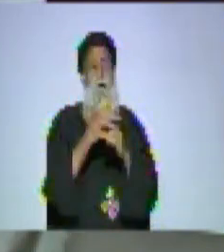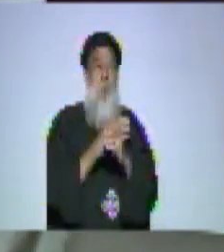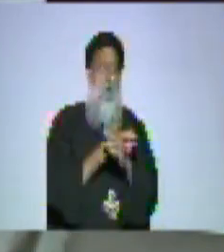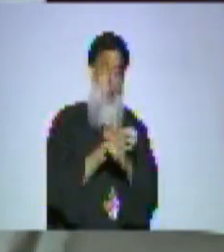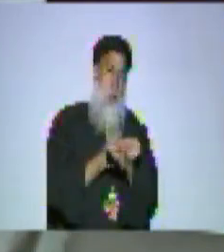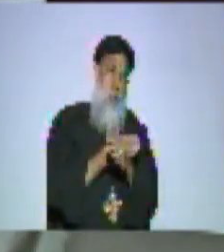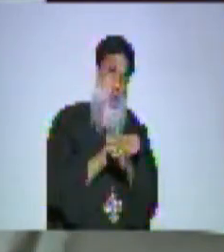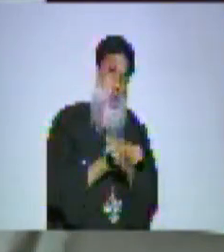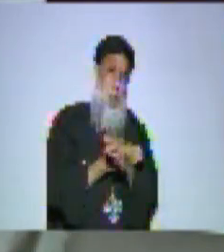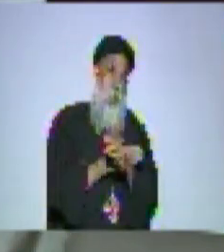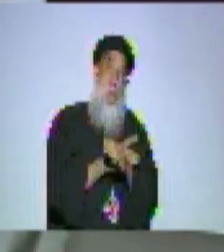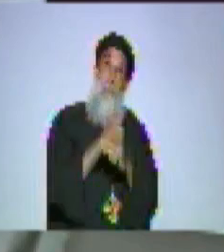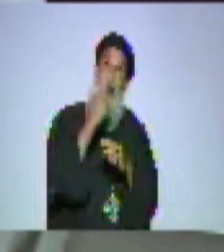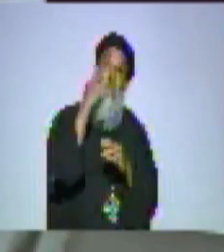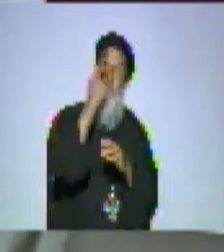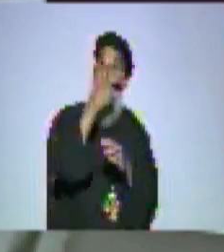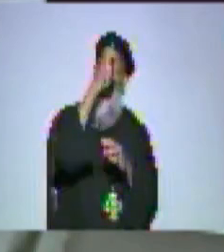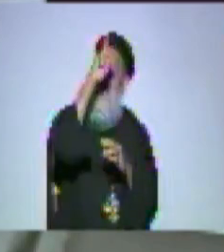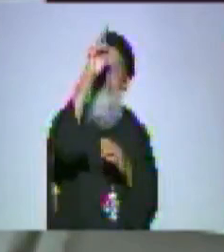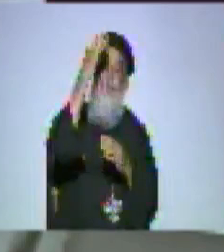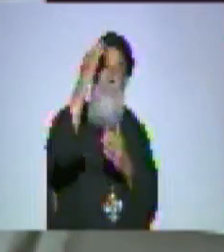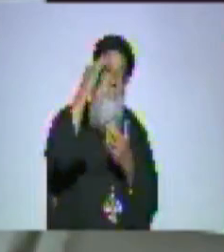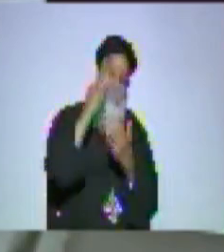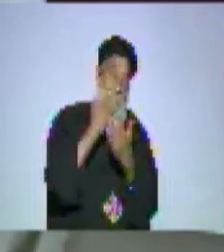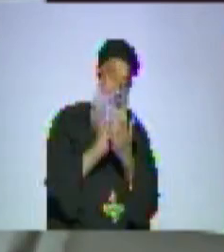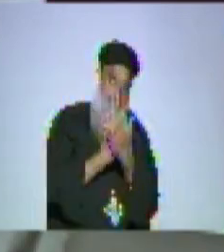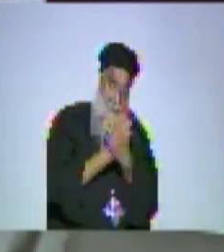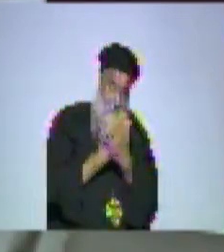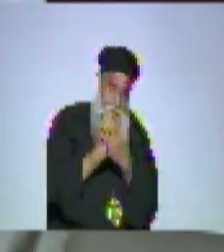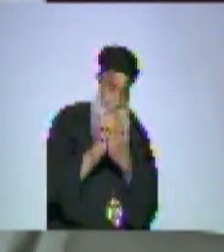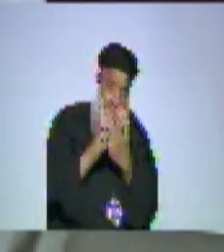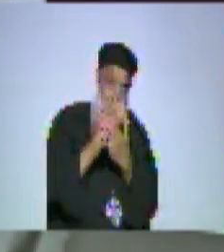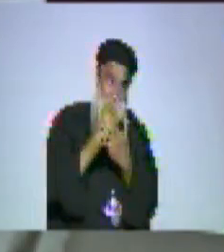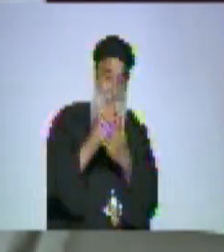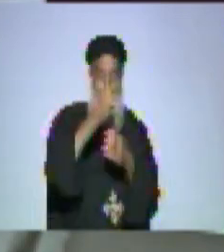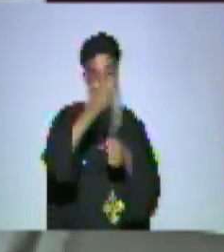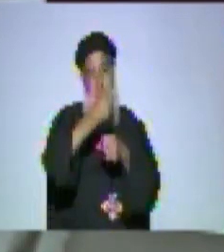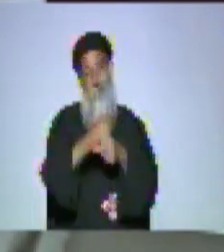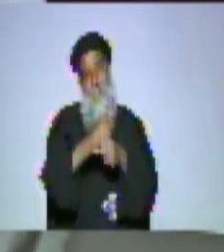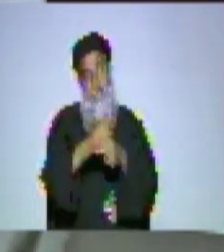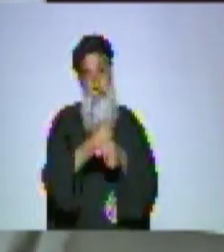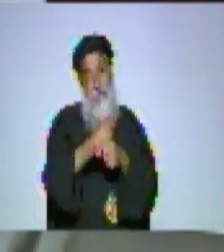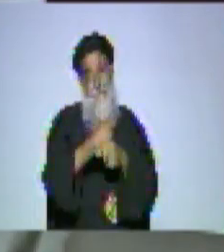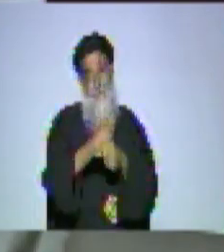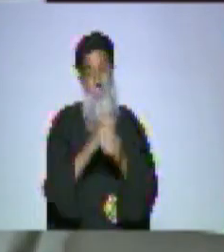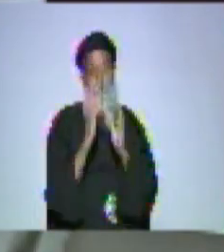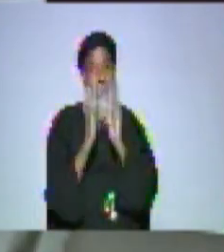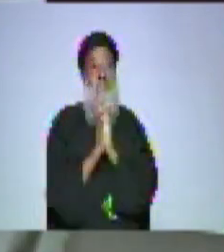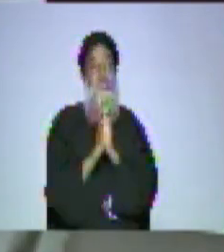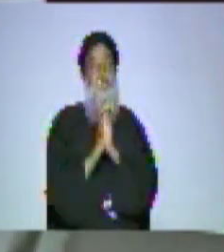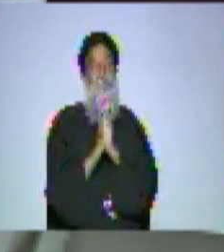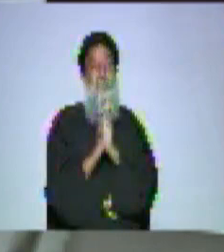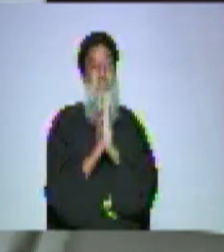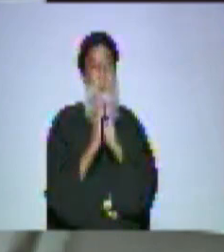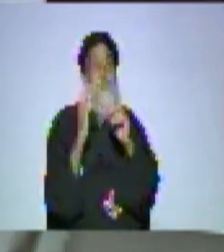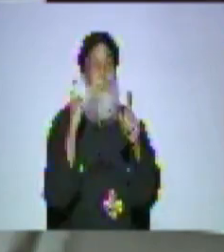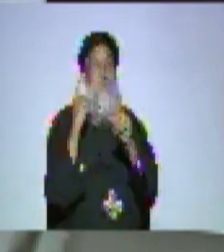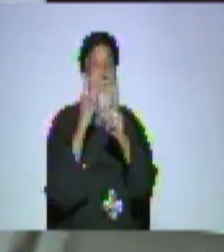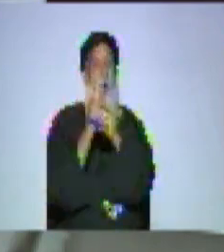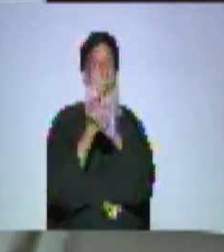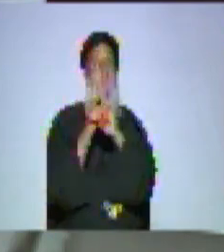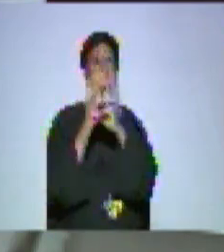ربنا بيقدر جدا وطبعا لو صلى هتبقى الصلاه دي مقبوله